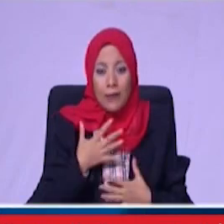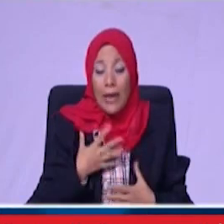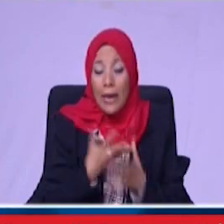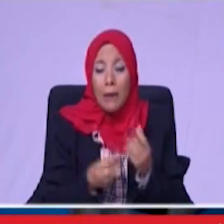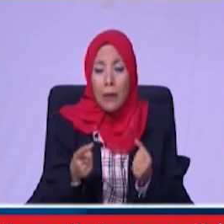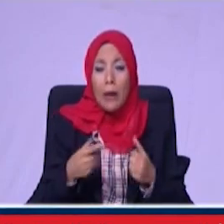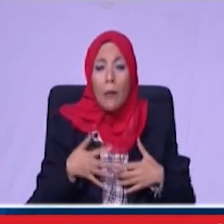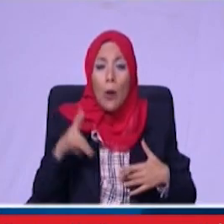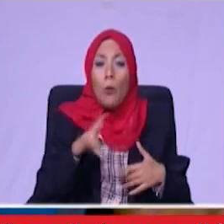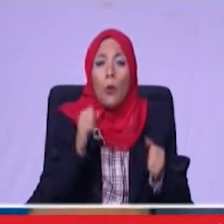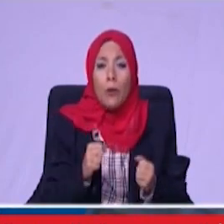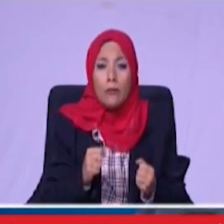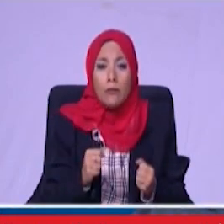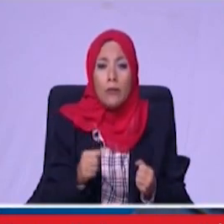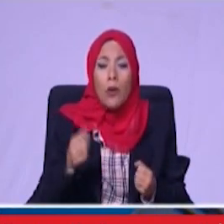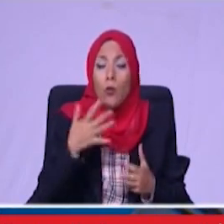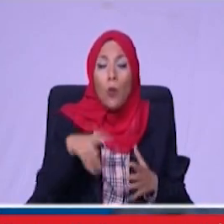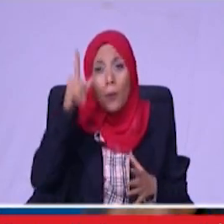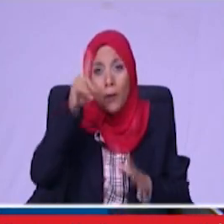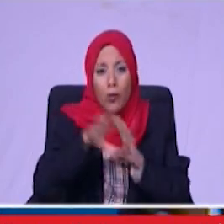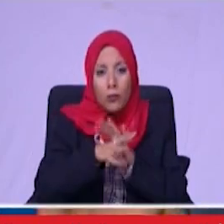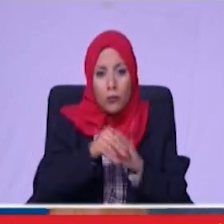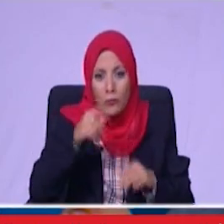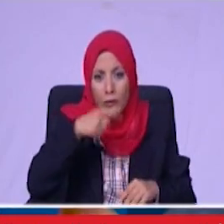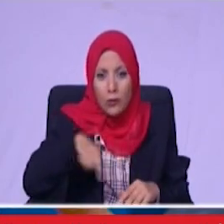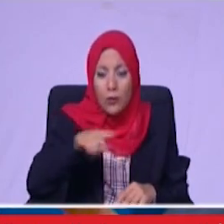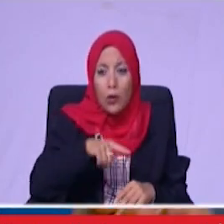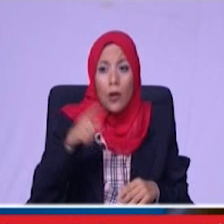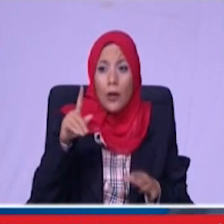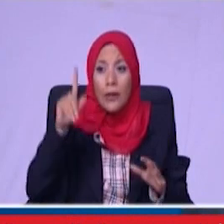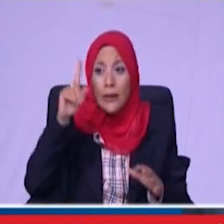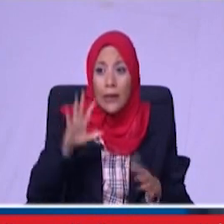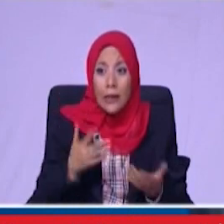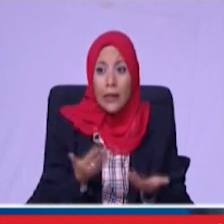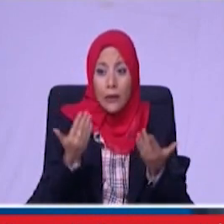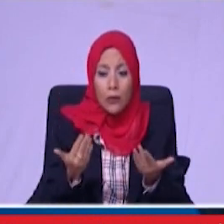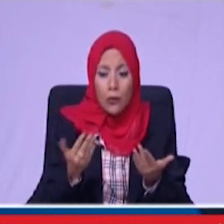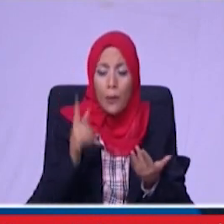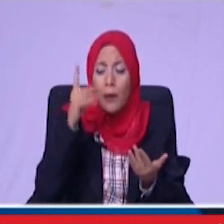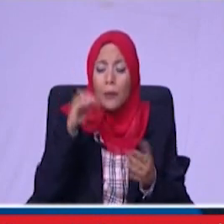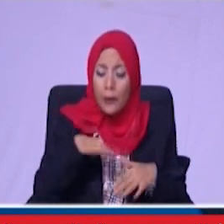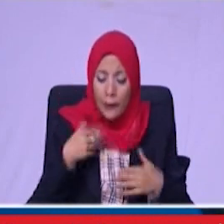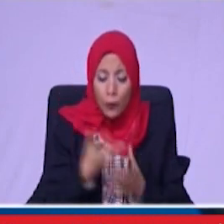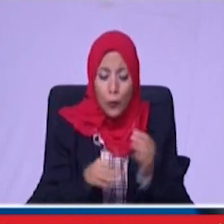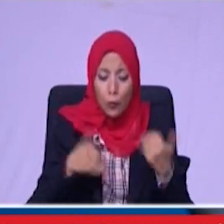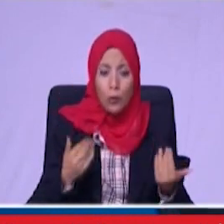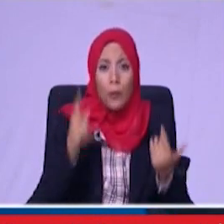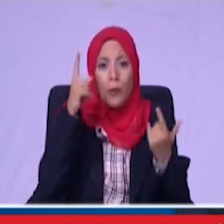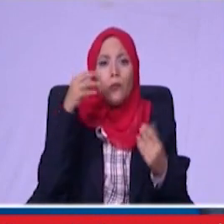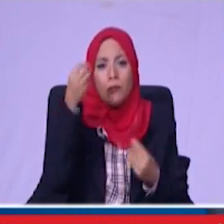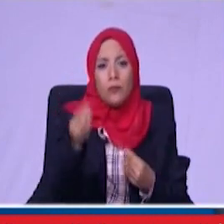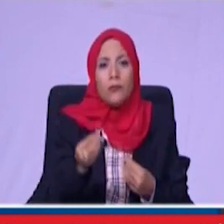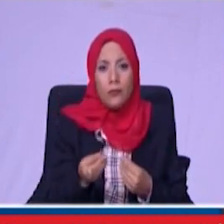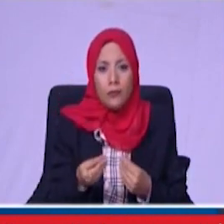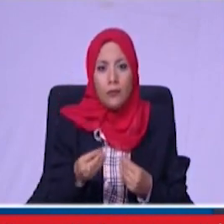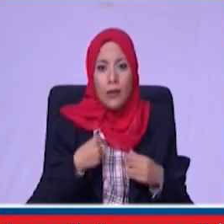له يا داود لك عندي ملء الارض ثوابا قال له يا رب ما جزاء المؤمن الذي يصبر على المصائب ابتغاء مرضاتك قال ان